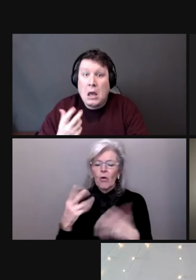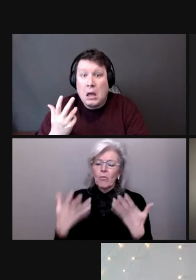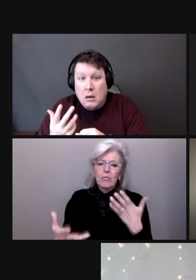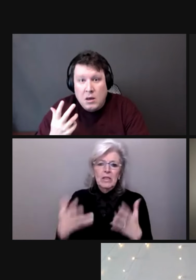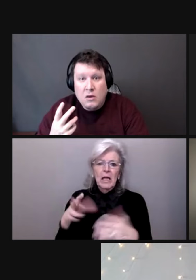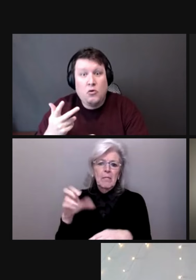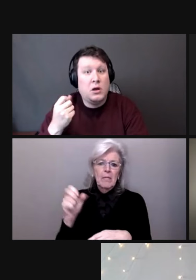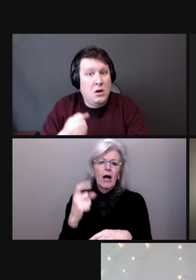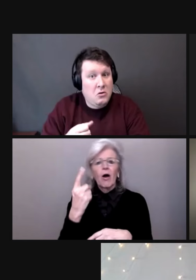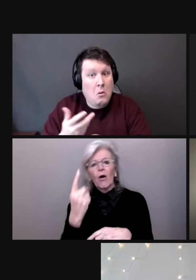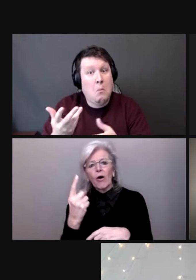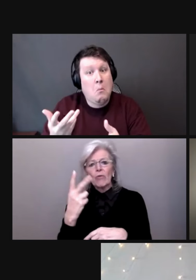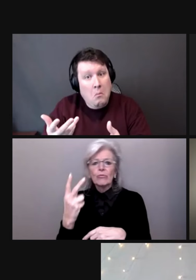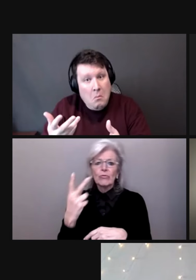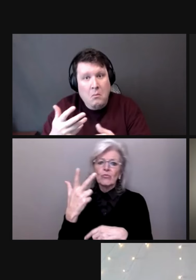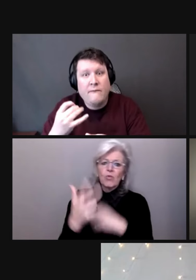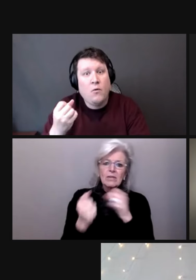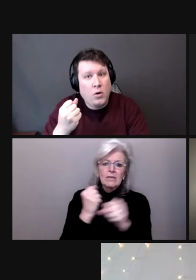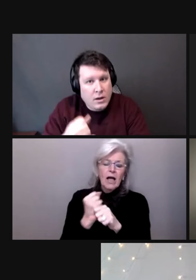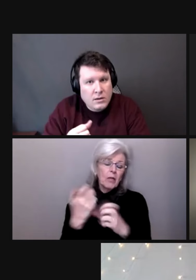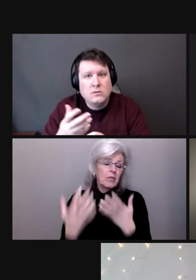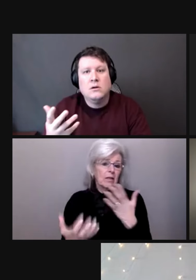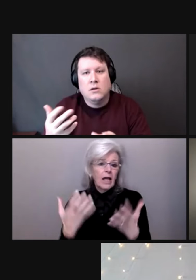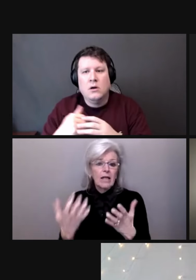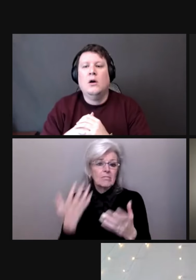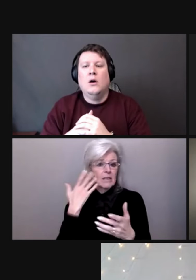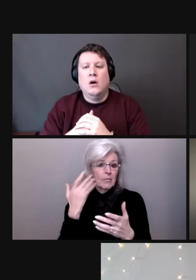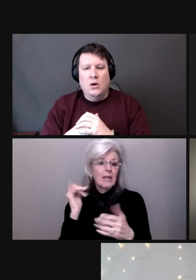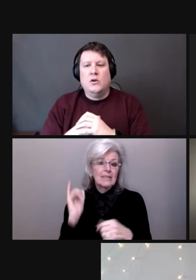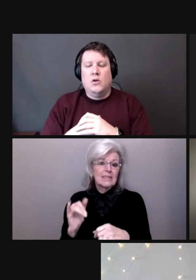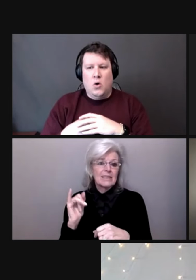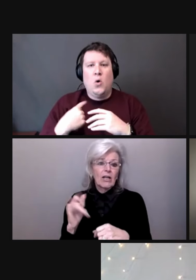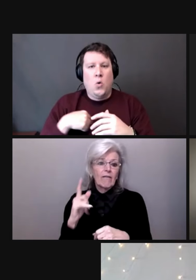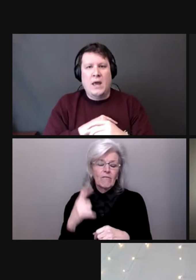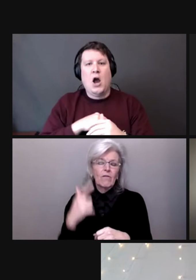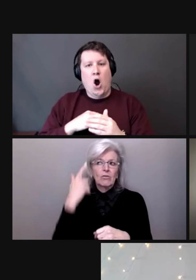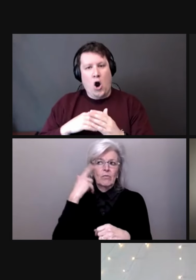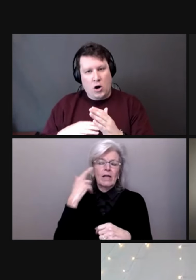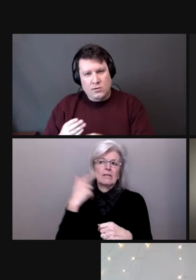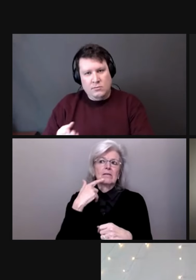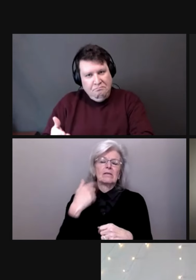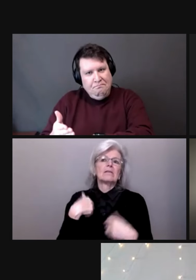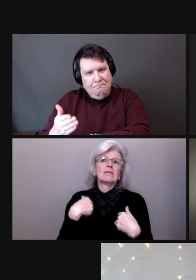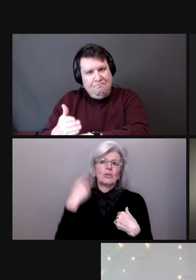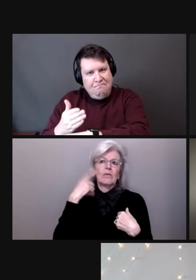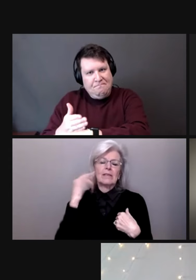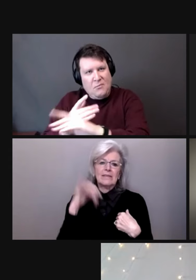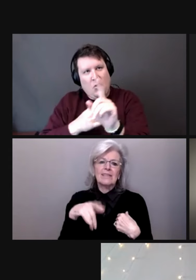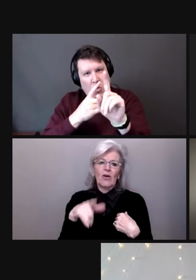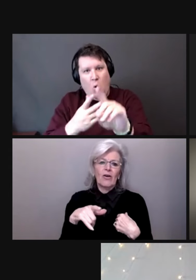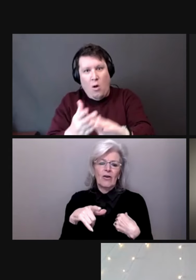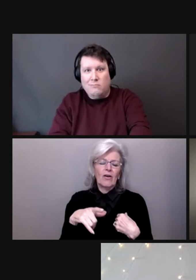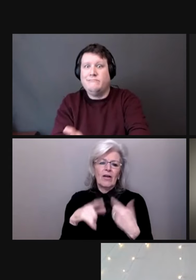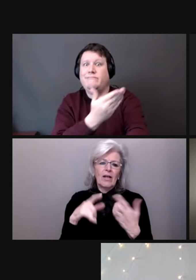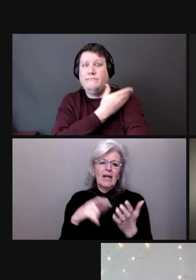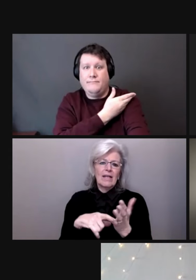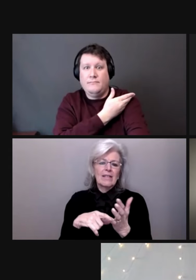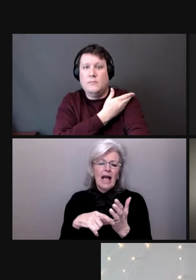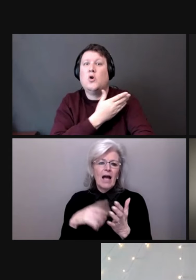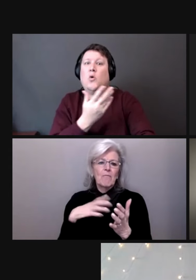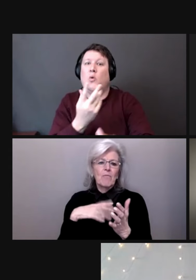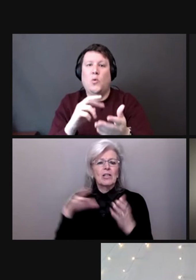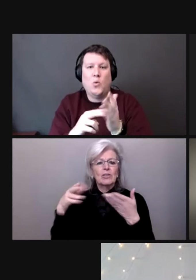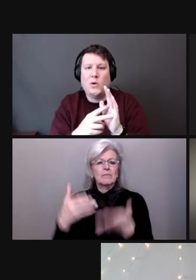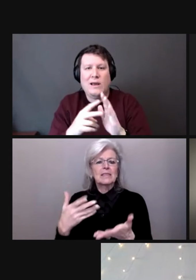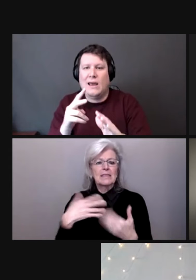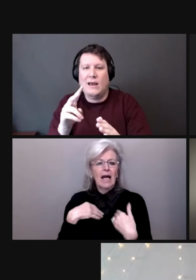un ou deux ans ou trois peut-être. Alors, c'est ça, c'est ça que je dois me dire aussi au moment où je présente